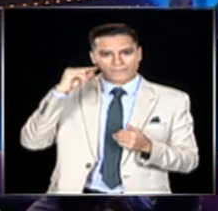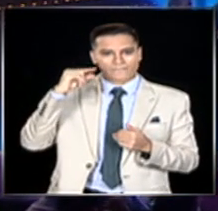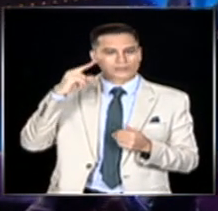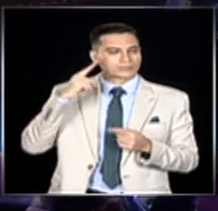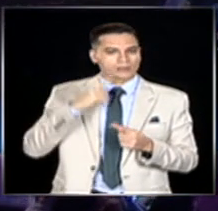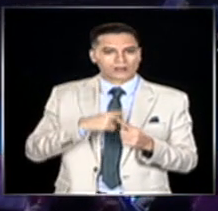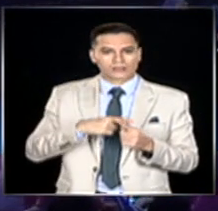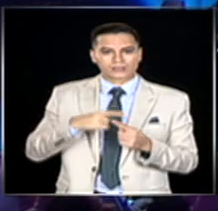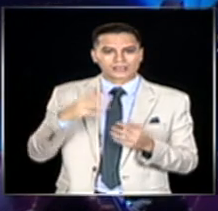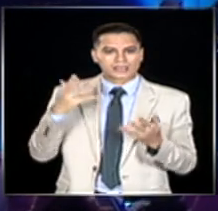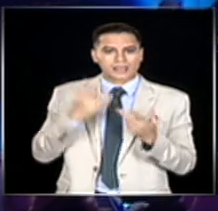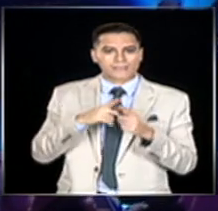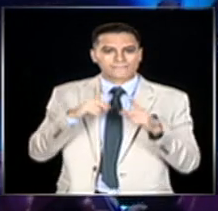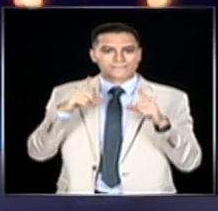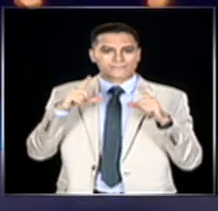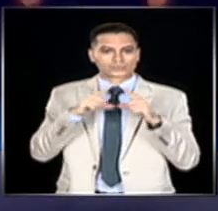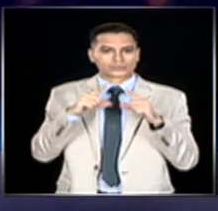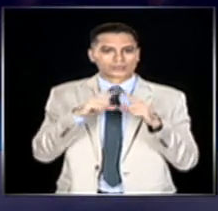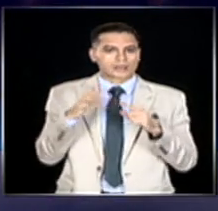غلط. كم عدد الأضلاع في 40 مثلث؟